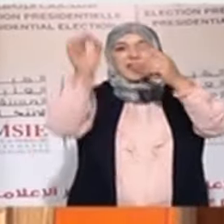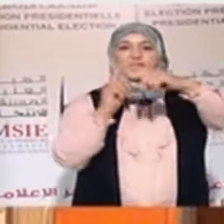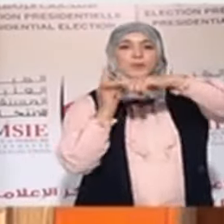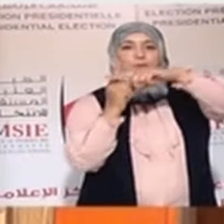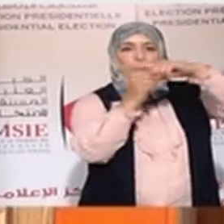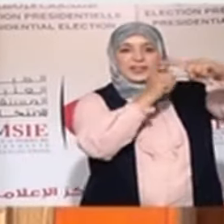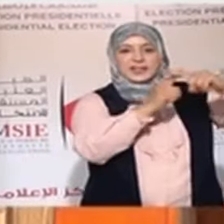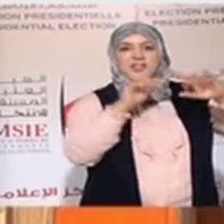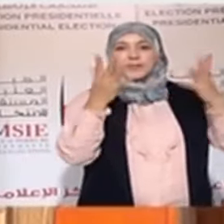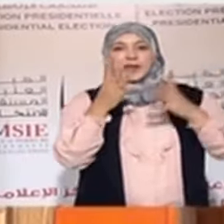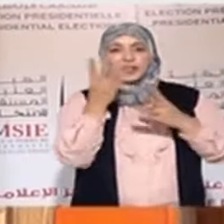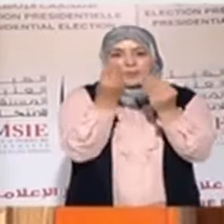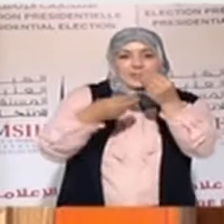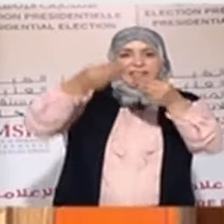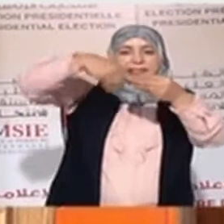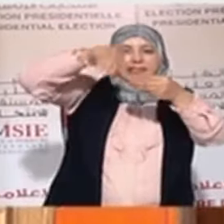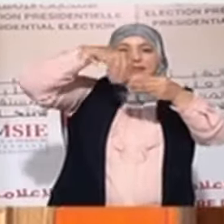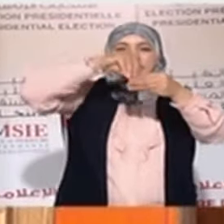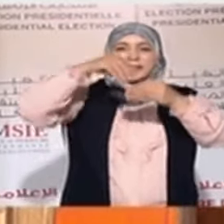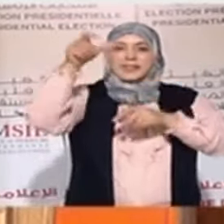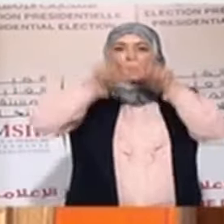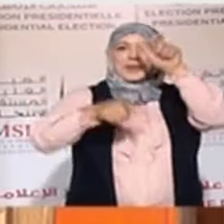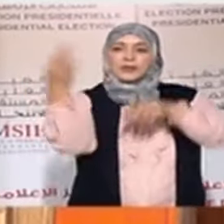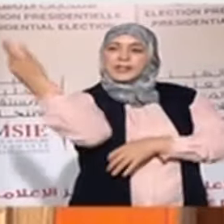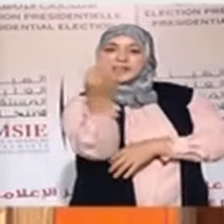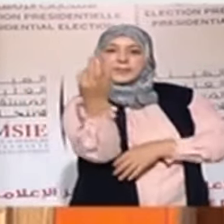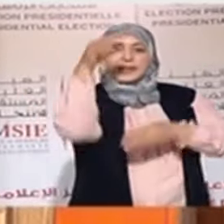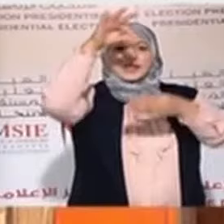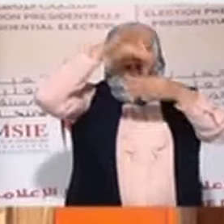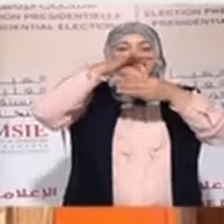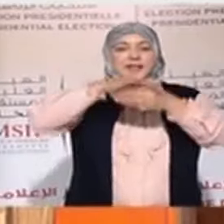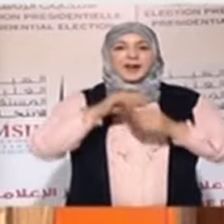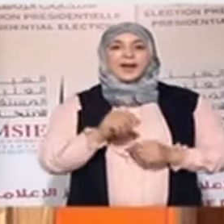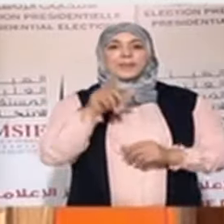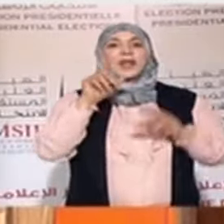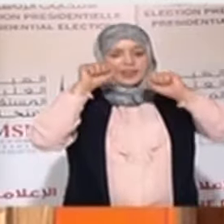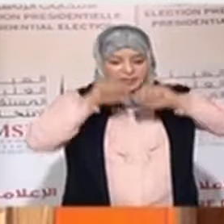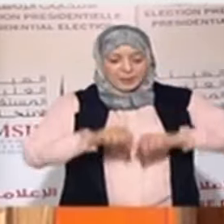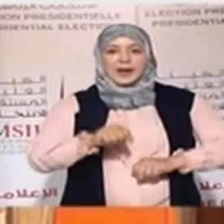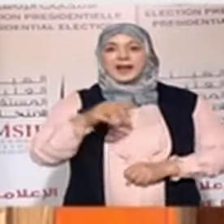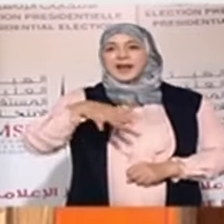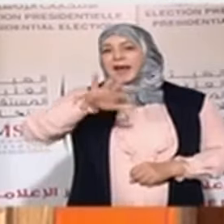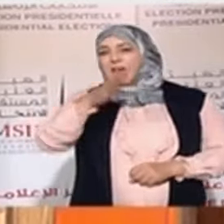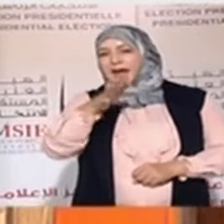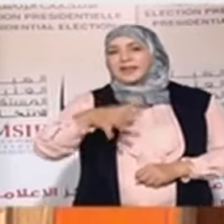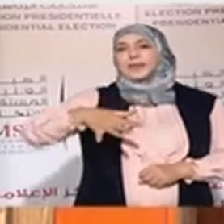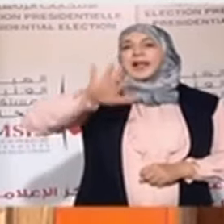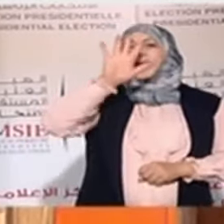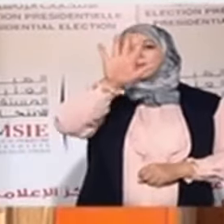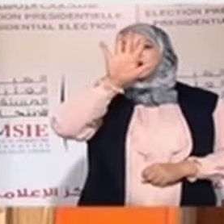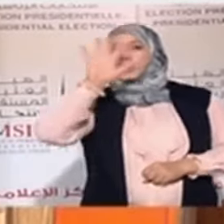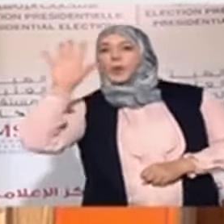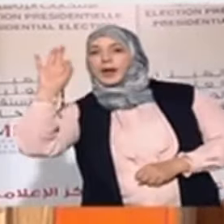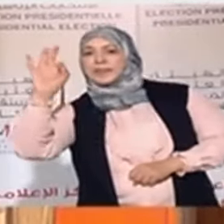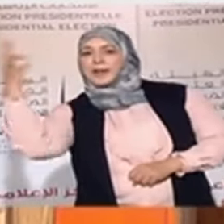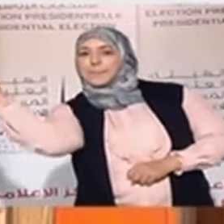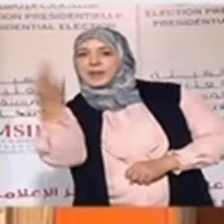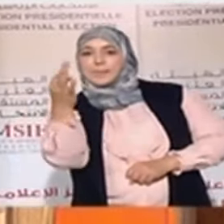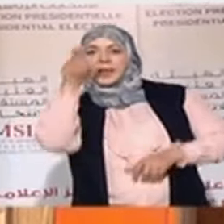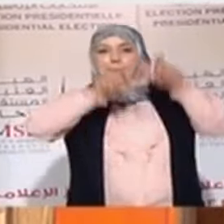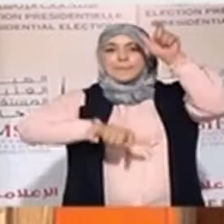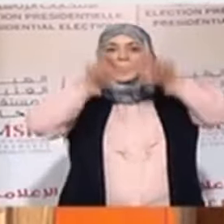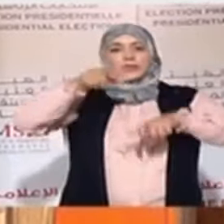إيجابية من حيث الترفيع من نسب المقترعين، حيث تمكن أكثر من 55% من الناخبين